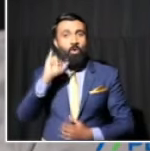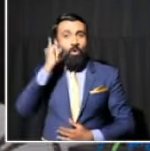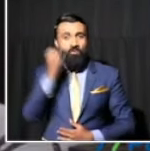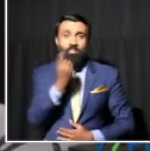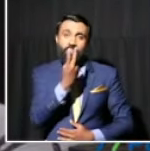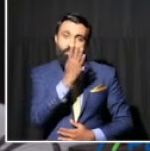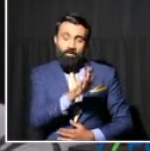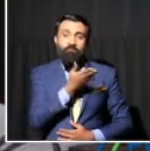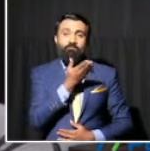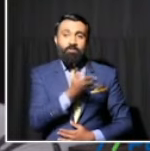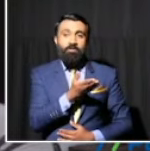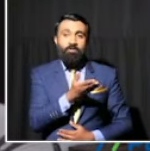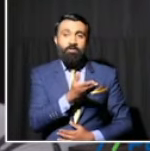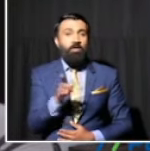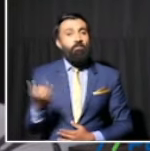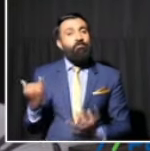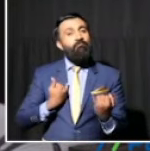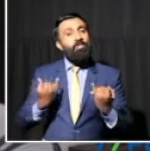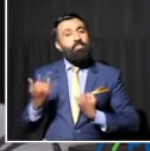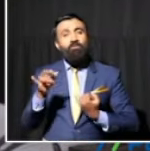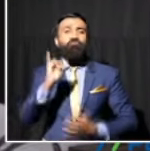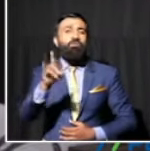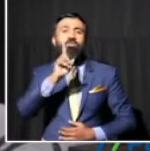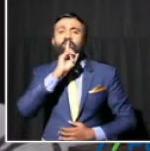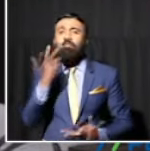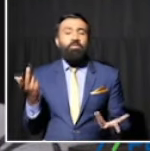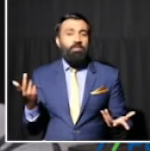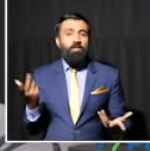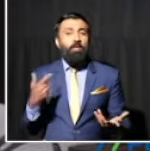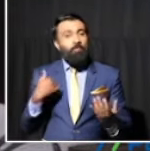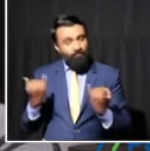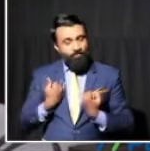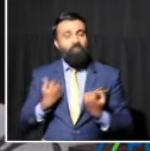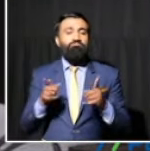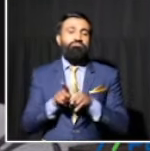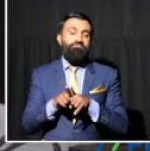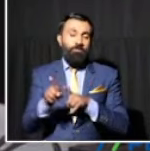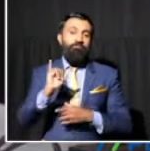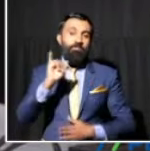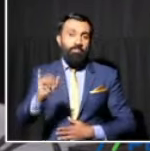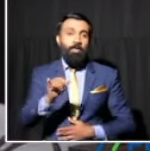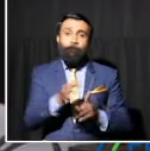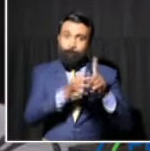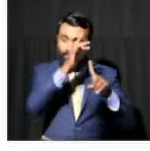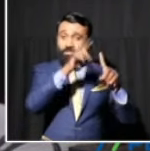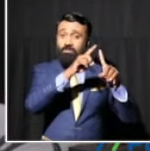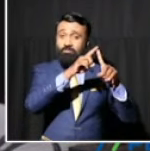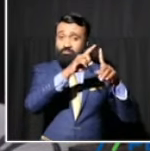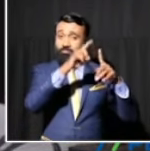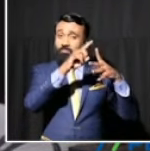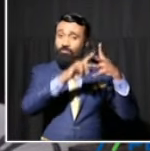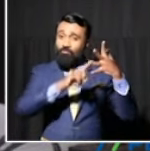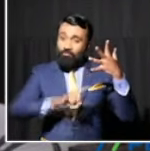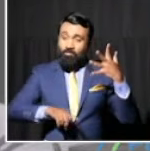ඉන්නවා. කක්කුට්ට ඇදේට යන ගමන් පැටවුන්ට කියන්න බෑ කෙලින් යන්න කියලා. කක්කුට්ට ඇදේට යන්නේ. හරිද? උඩ ඉඳන් ජනාධිපතිවරගේ ඉඳන් මතක තියාගන්න. මම